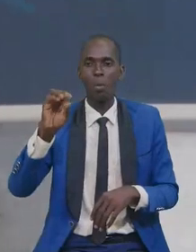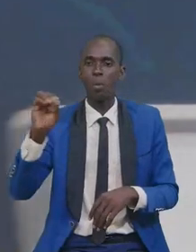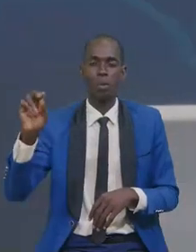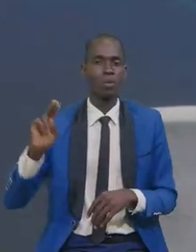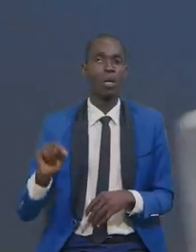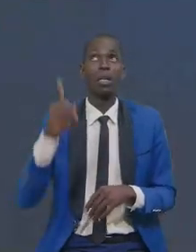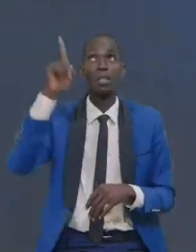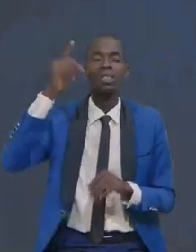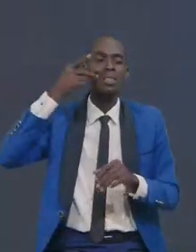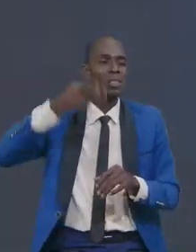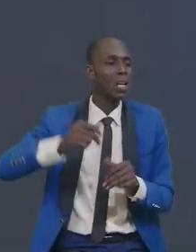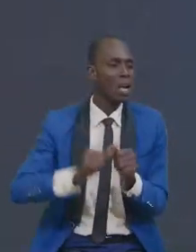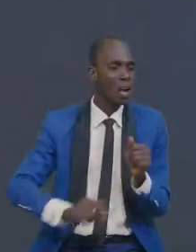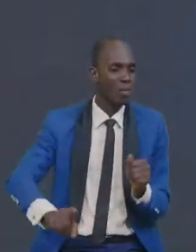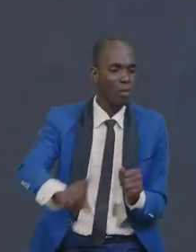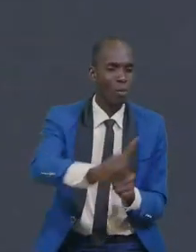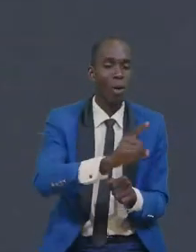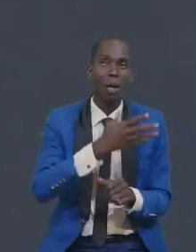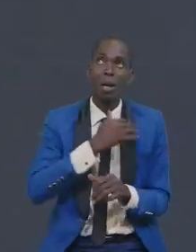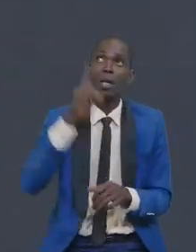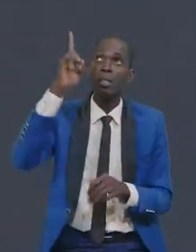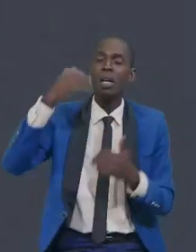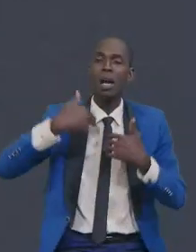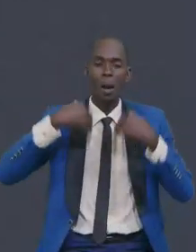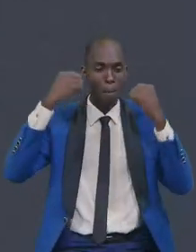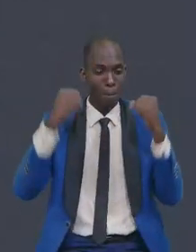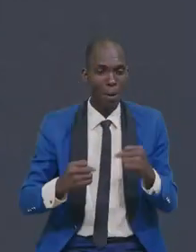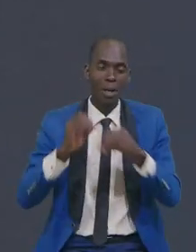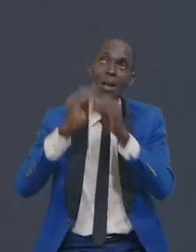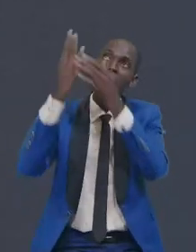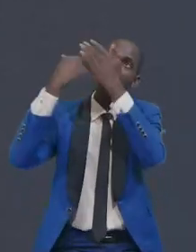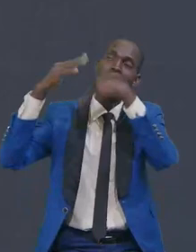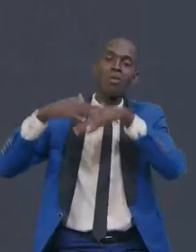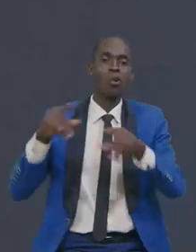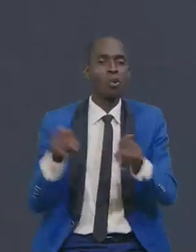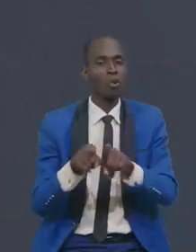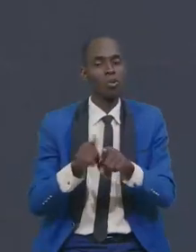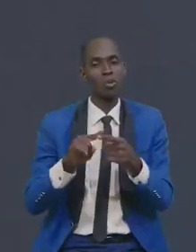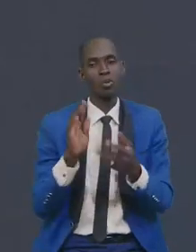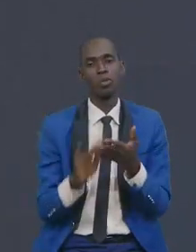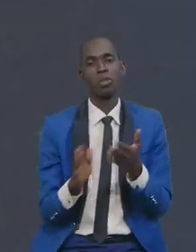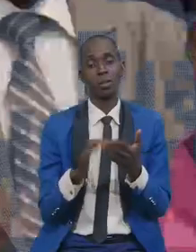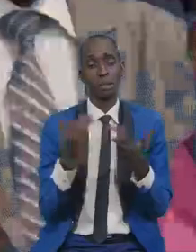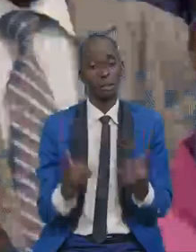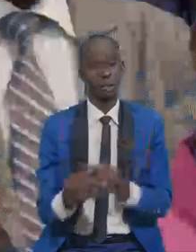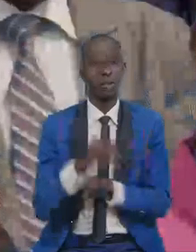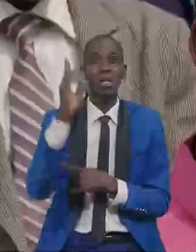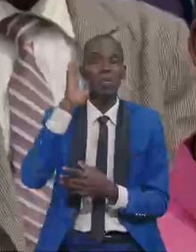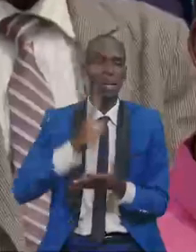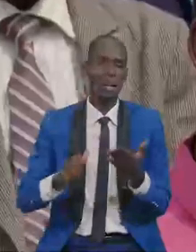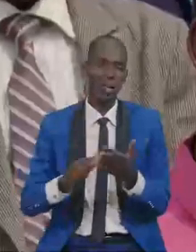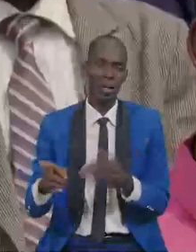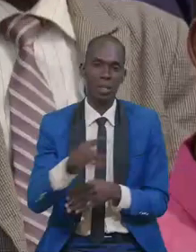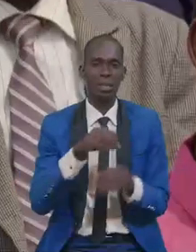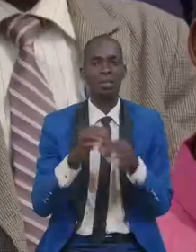moins. Et ils voient tout le monde. Maintenant, il a la puissance, le pouvoir au ciel de pardonner. Aujourd'hui, il va